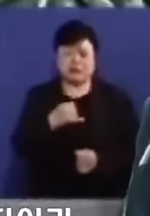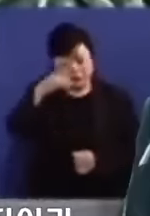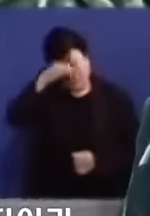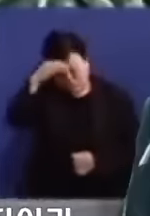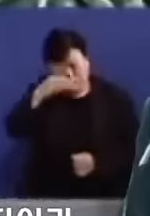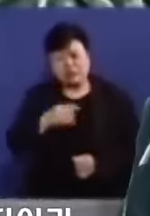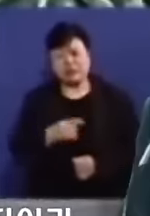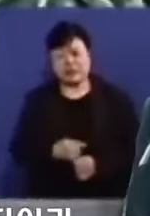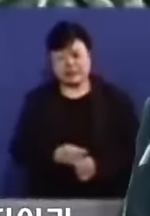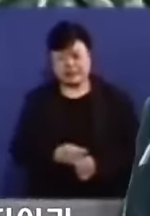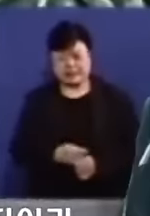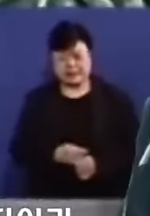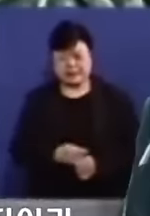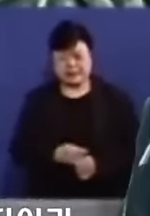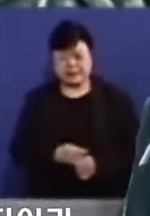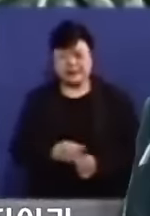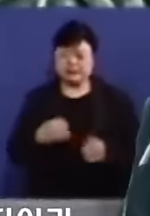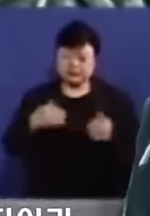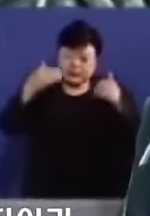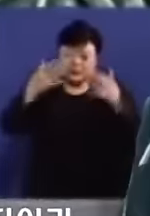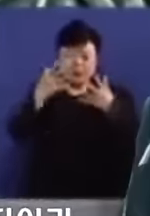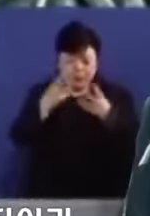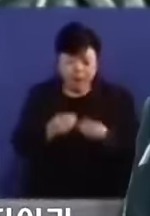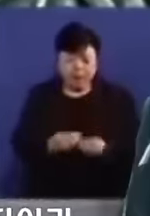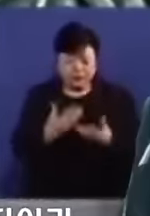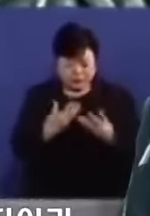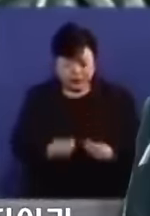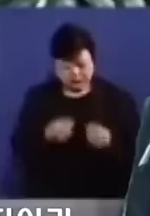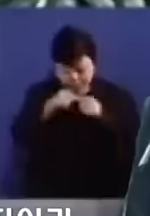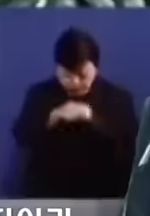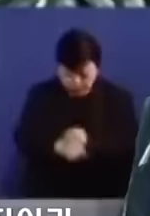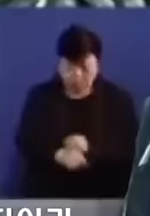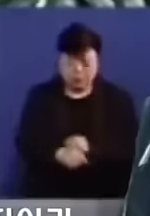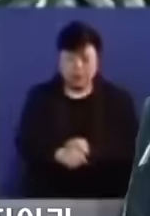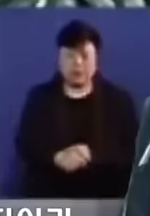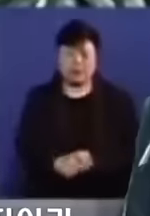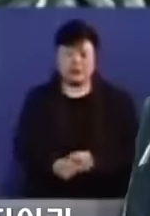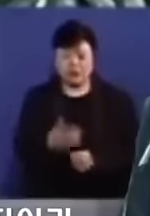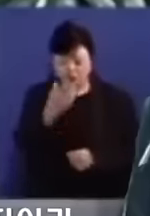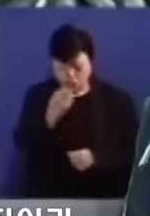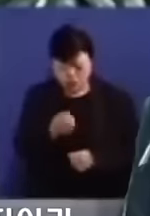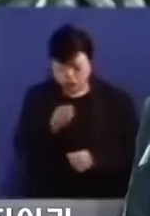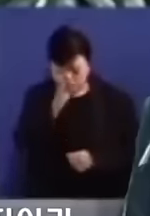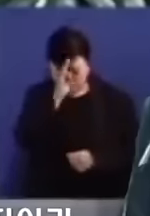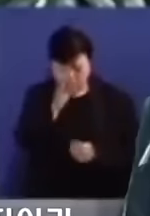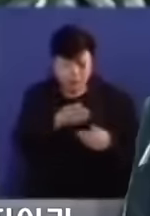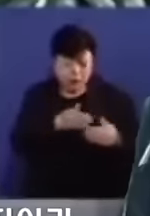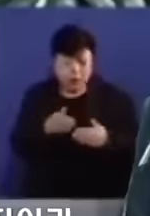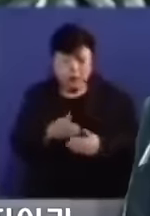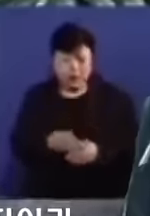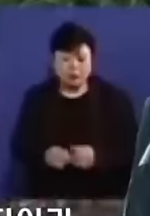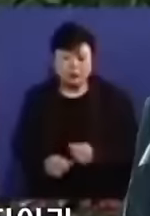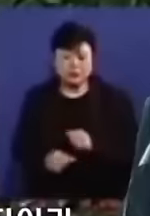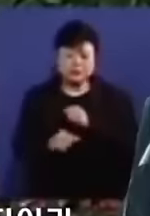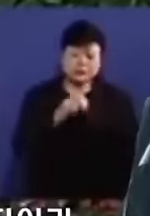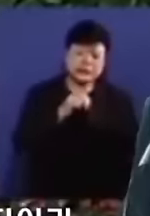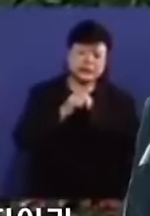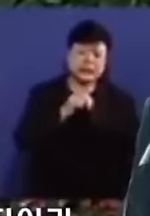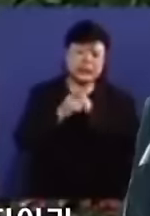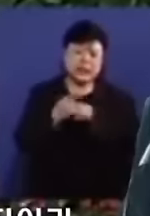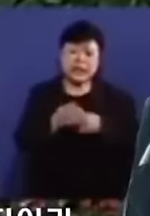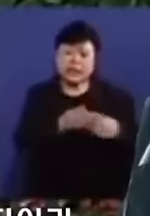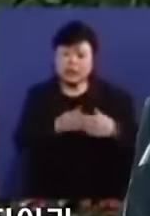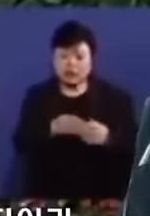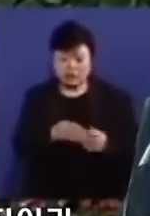않습니까? 그는 자라면서 수많은 절망과 낙심과 좌절과 우울을 경험했습니다. 자살의 유혹도 수차례